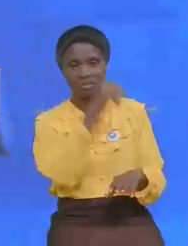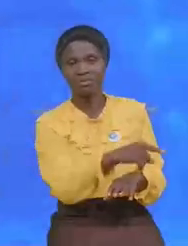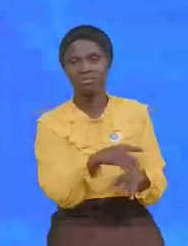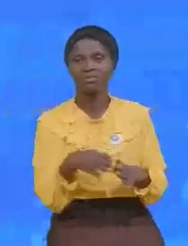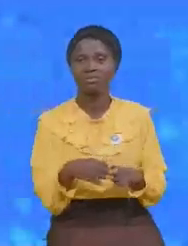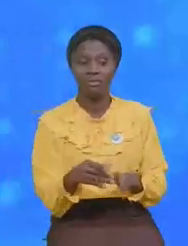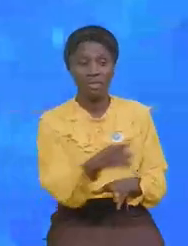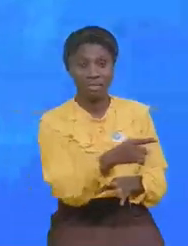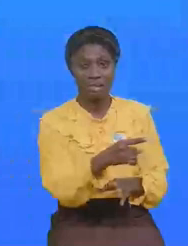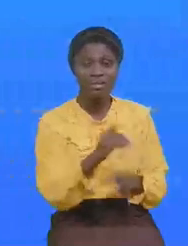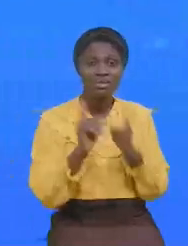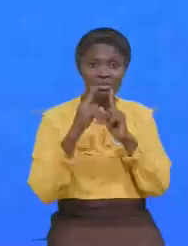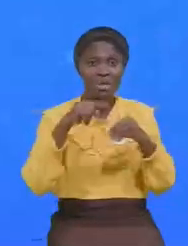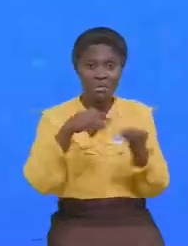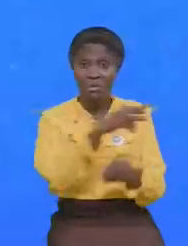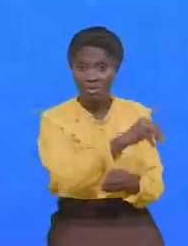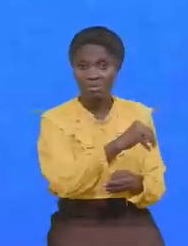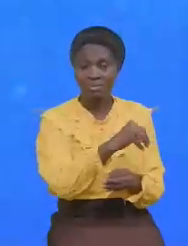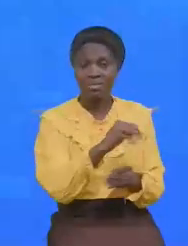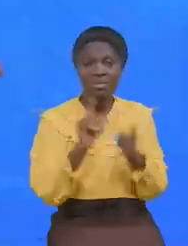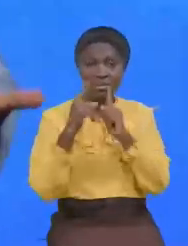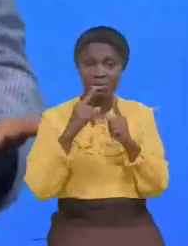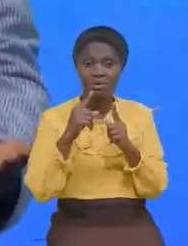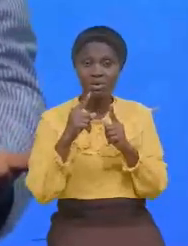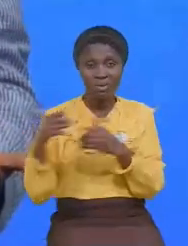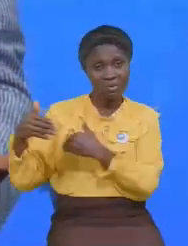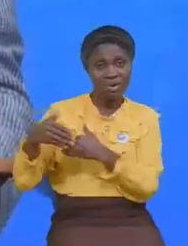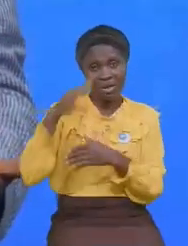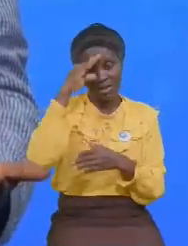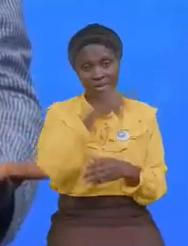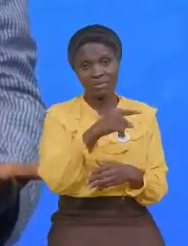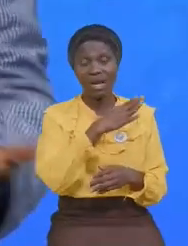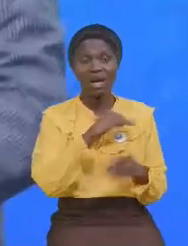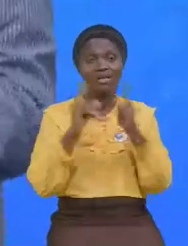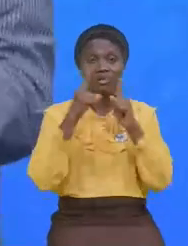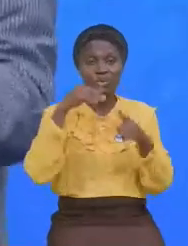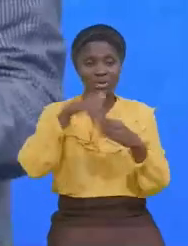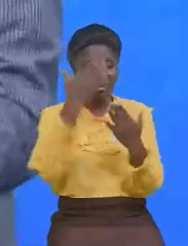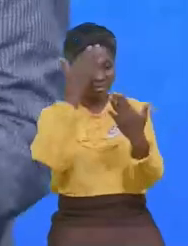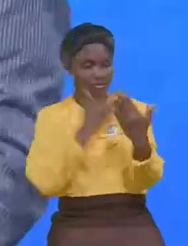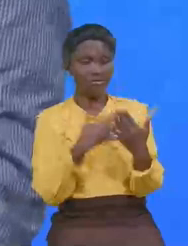On parlait de lui, on parlait derrière lui. On parlait en sa présence,